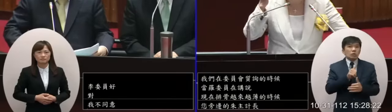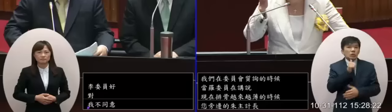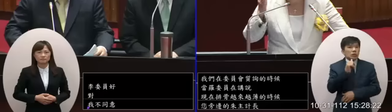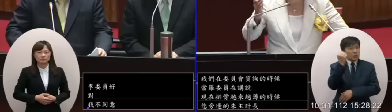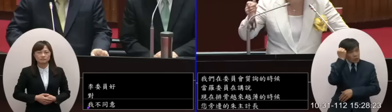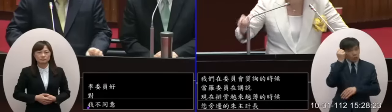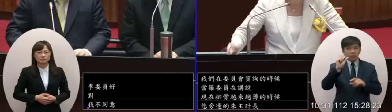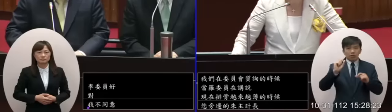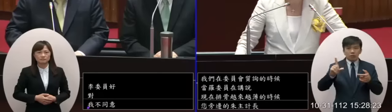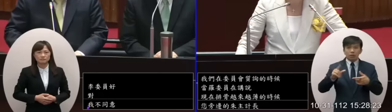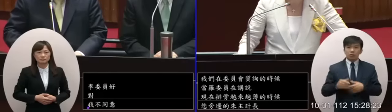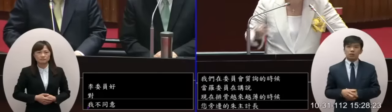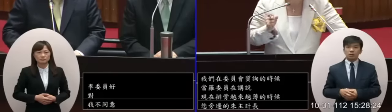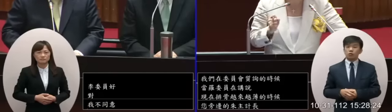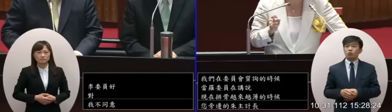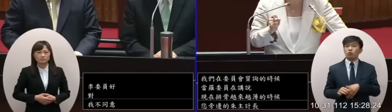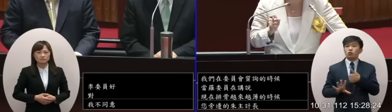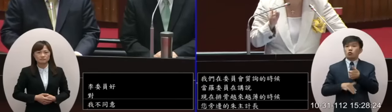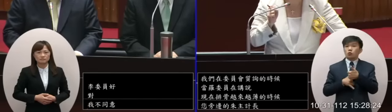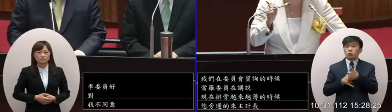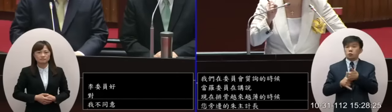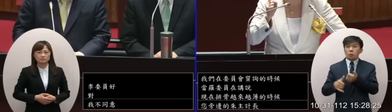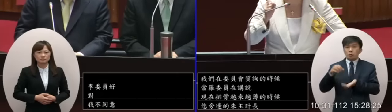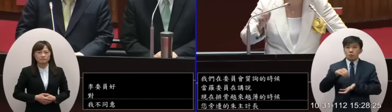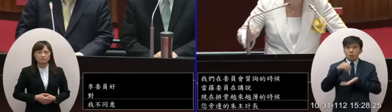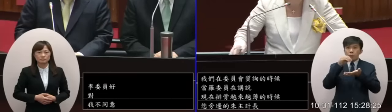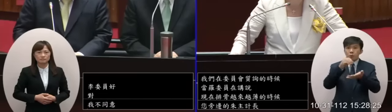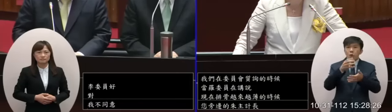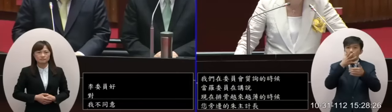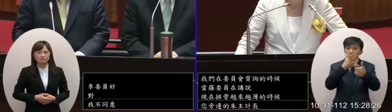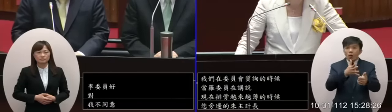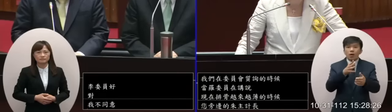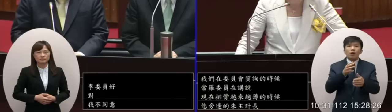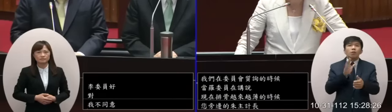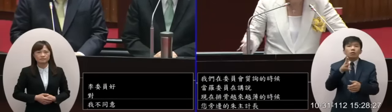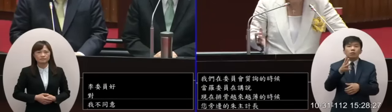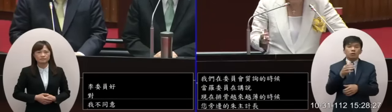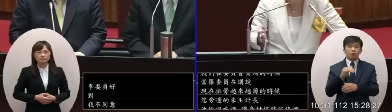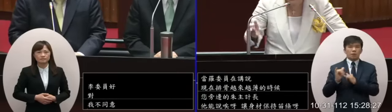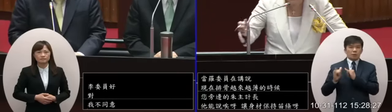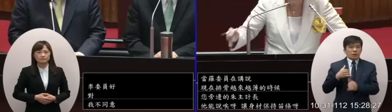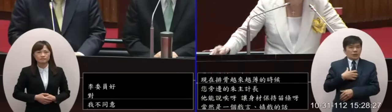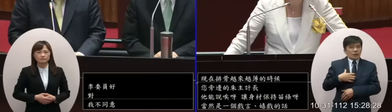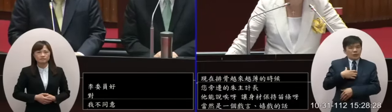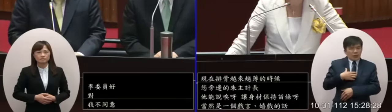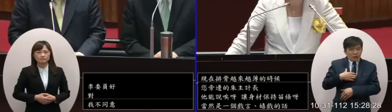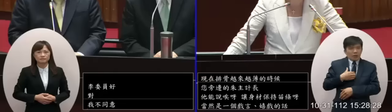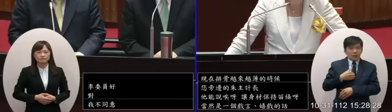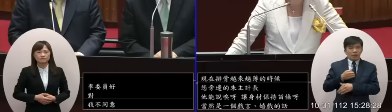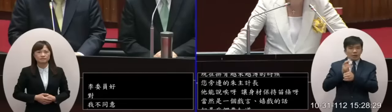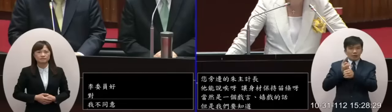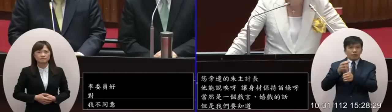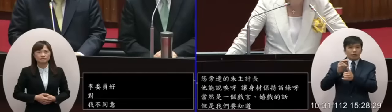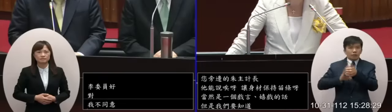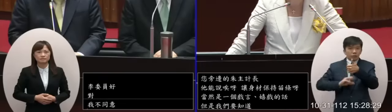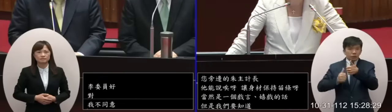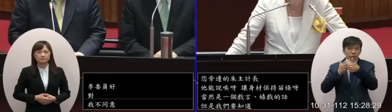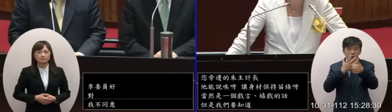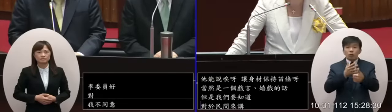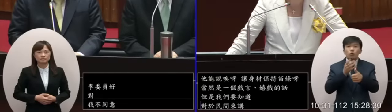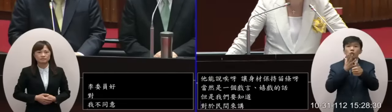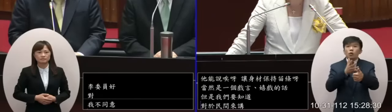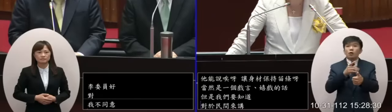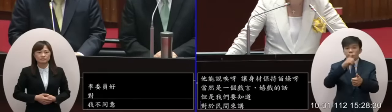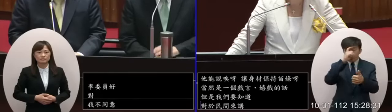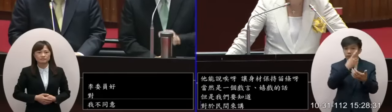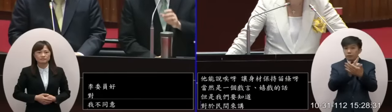员在提出来的时候，他心中是因为代表民意提出来的。这个均平呢，真的是你的政策吗，